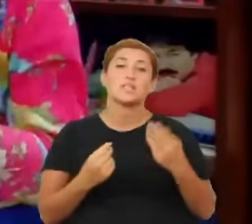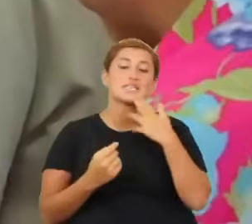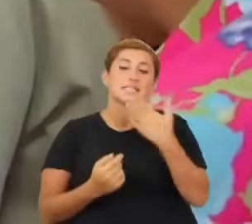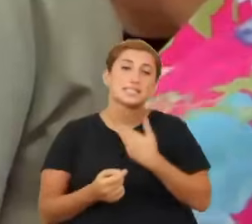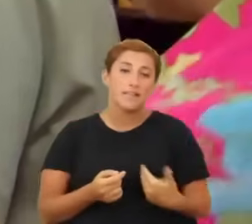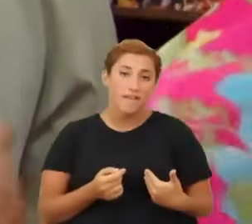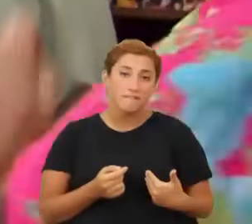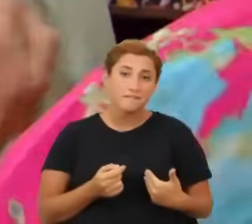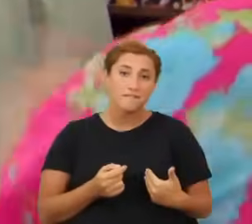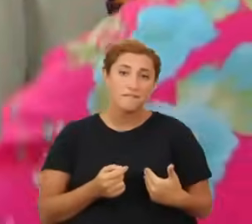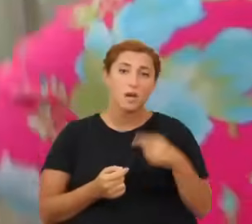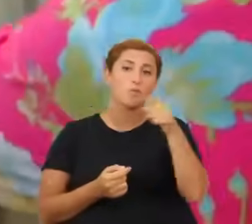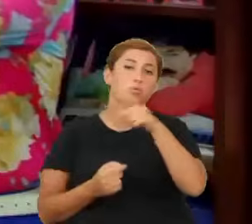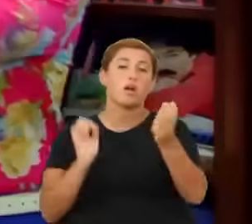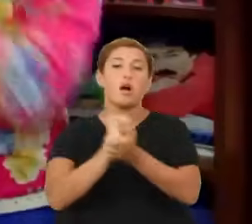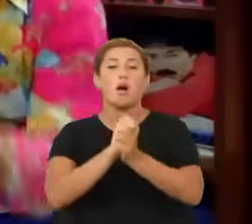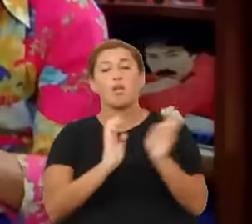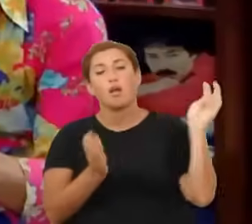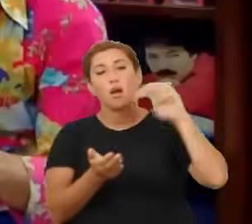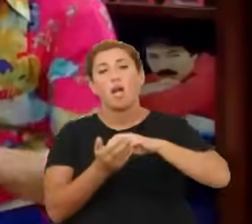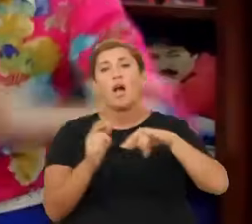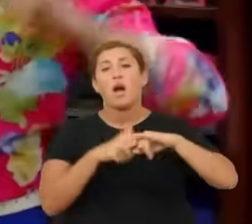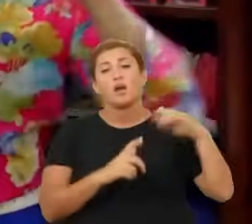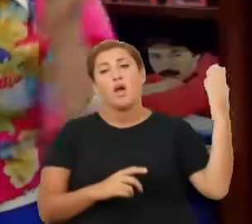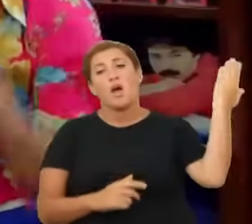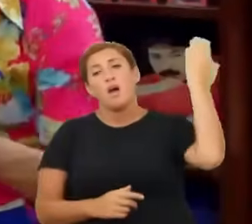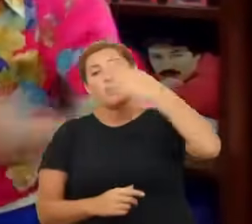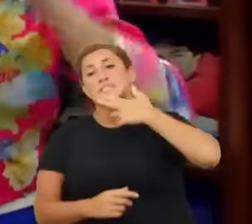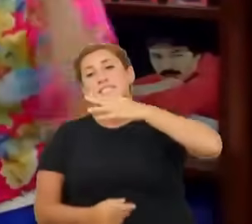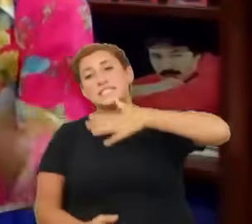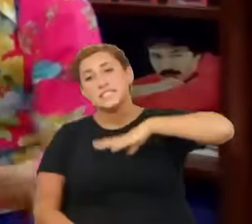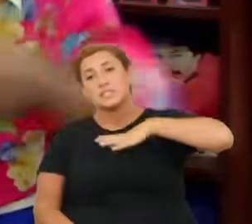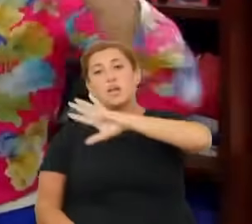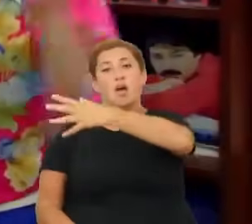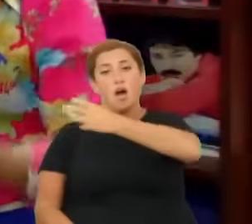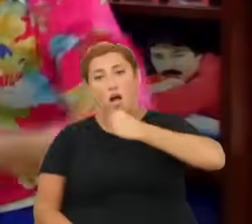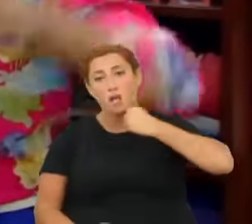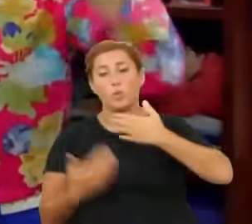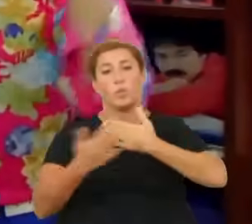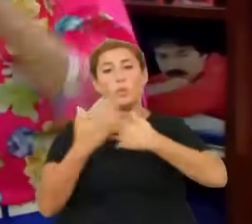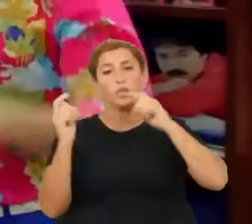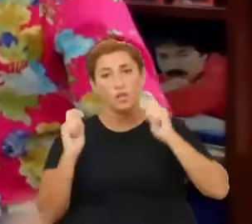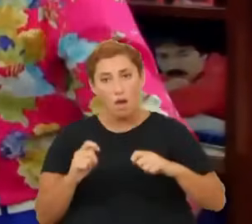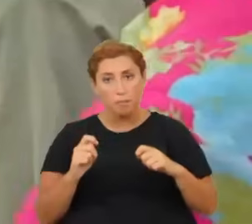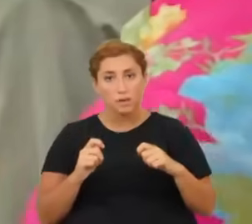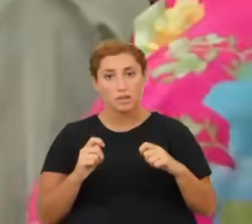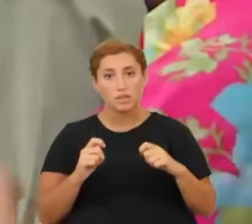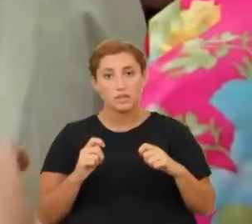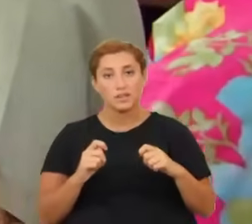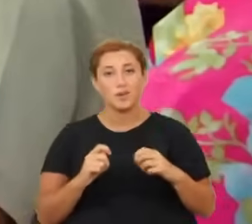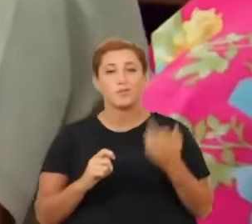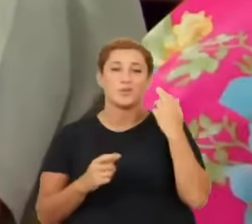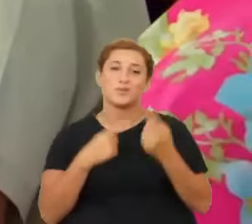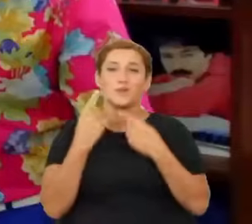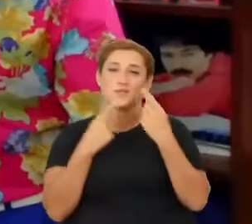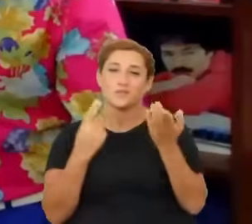Kızı sev. Bunların aile kalk buradan Hakkari'ye. Kızı iste, al, düğün yap. Civcivci